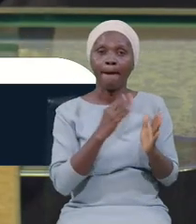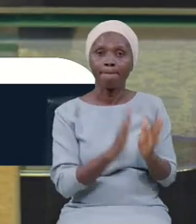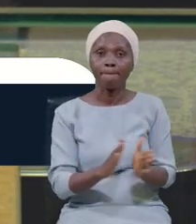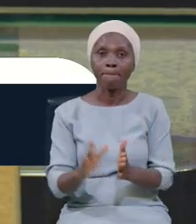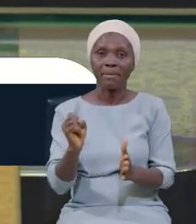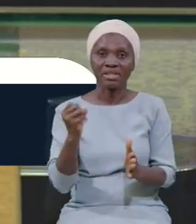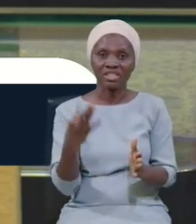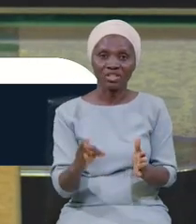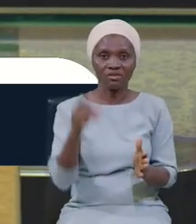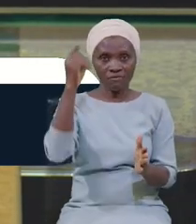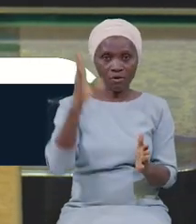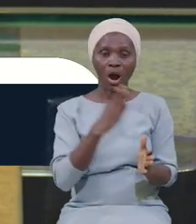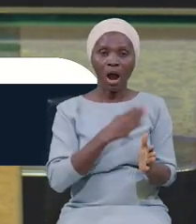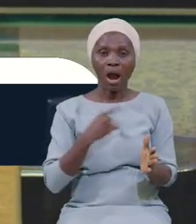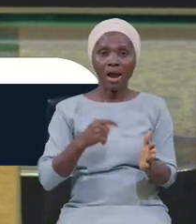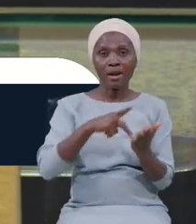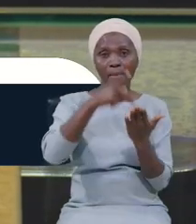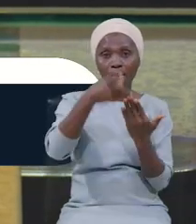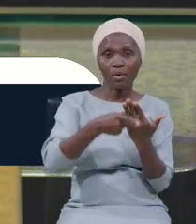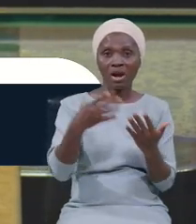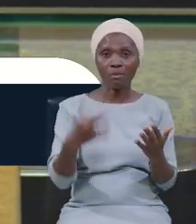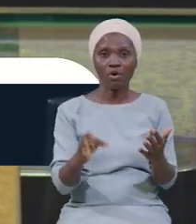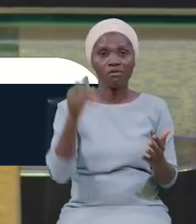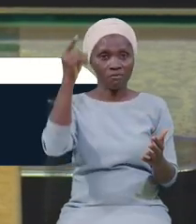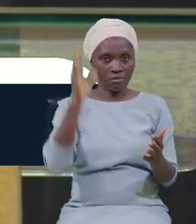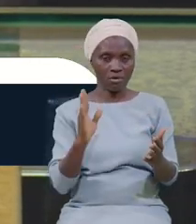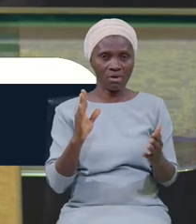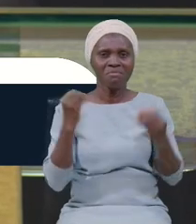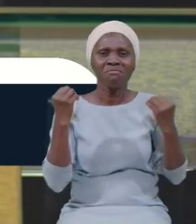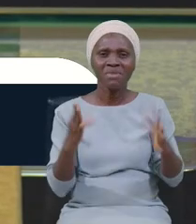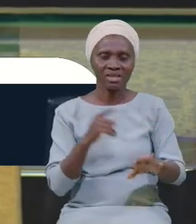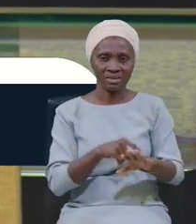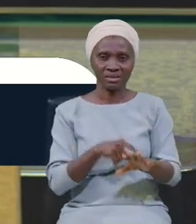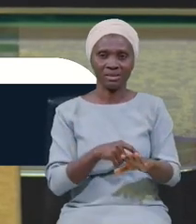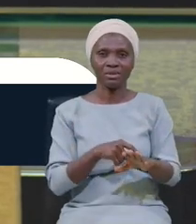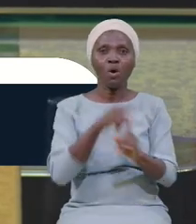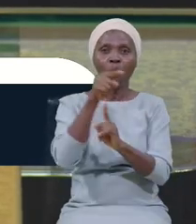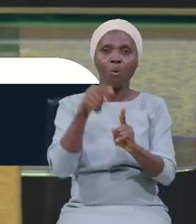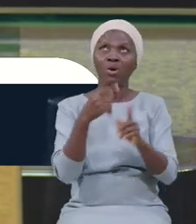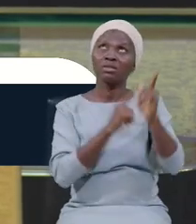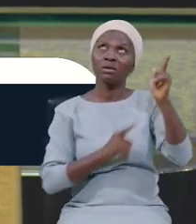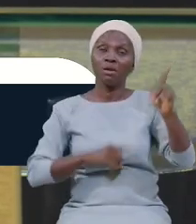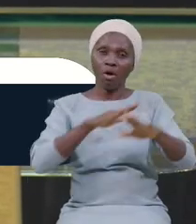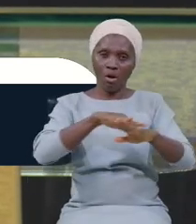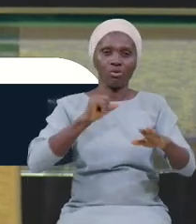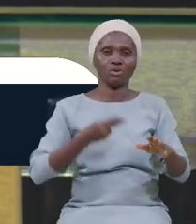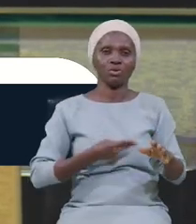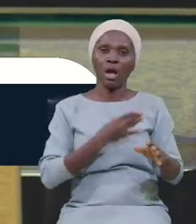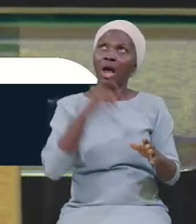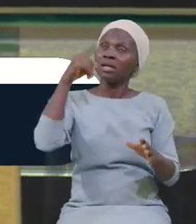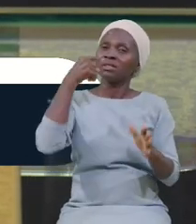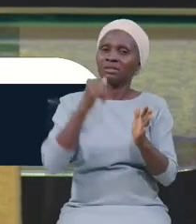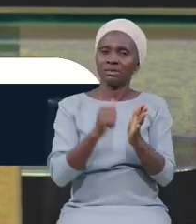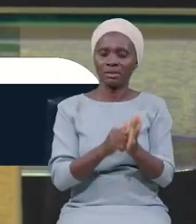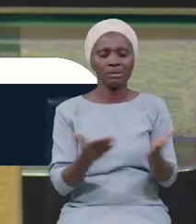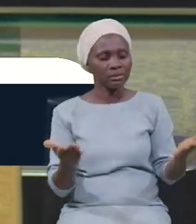les projets de Dieu et le programme de Dieu. Plusieurs fois, lorsque le Seigneur nous appelle et dit